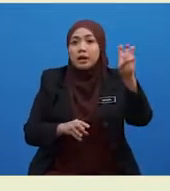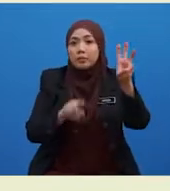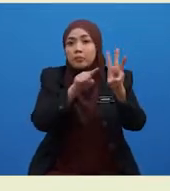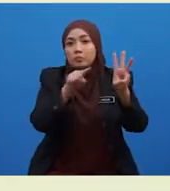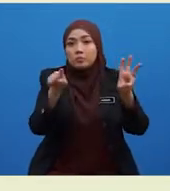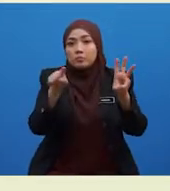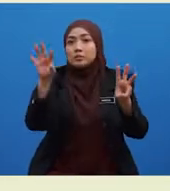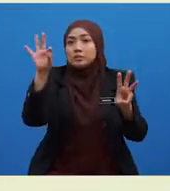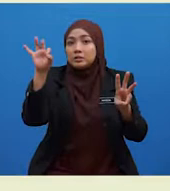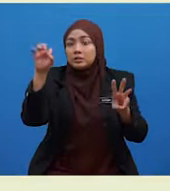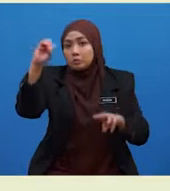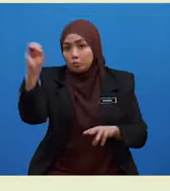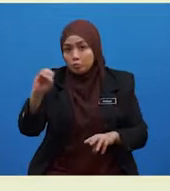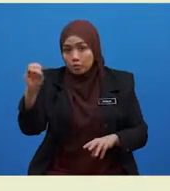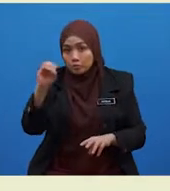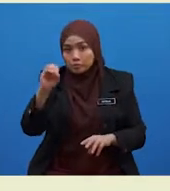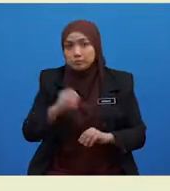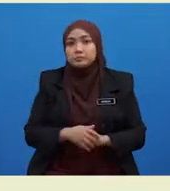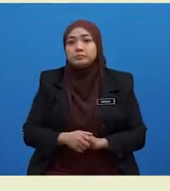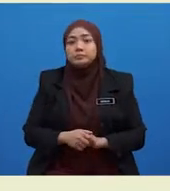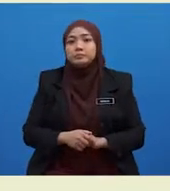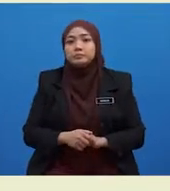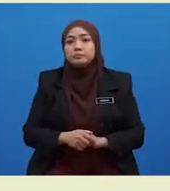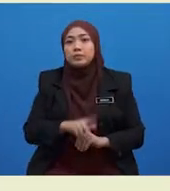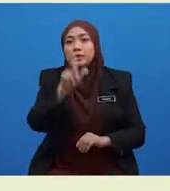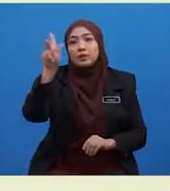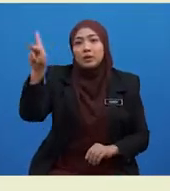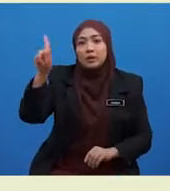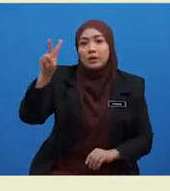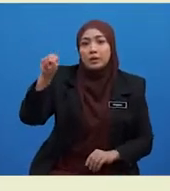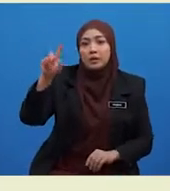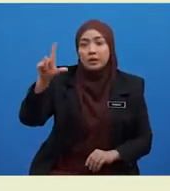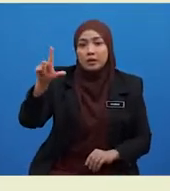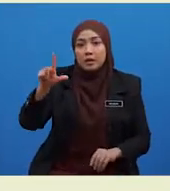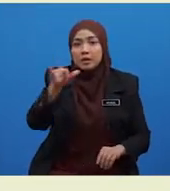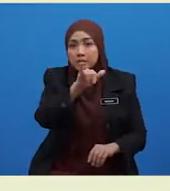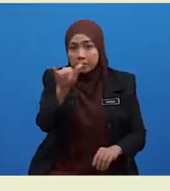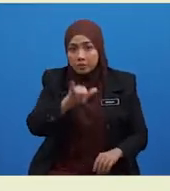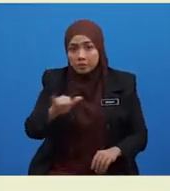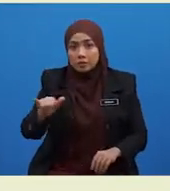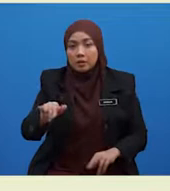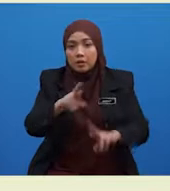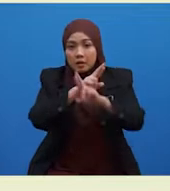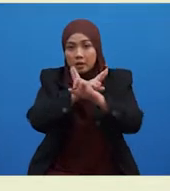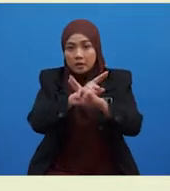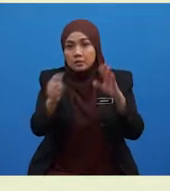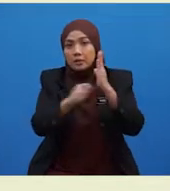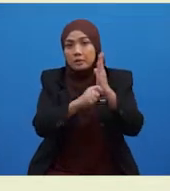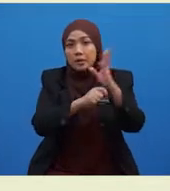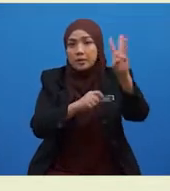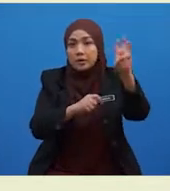60 hingga 90%. Formulanya, kadar nadi latihan sama dengan kadar nadi rehat tambah